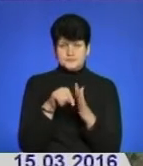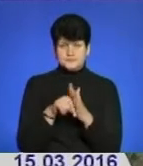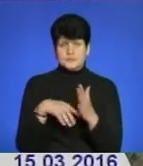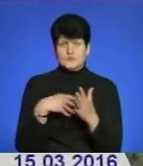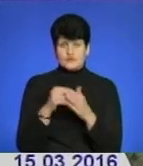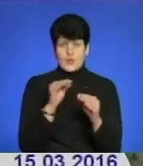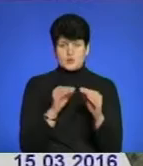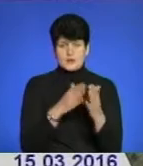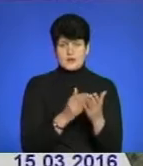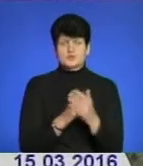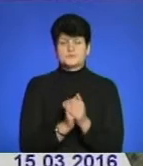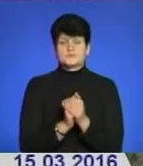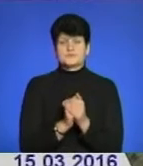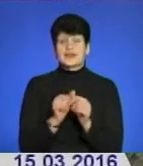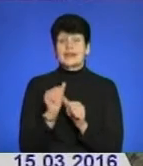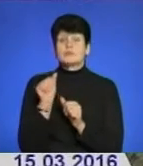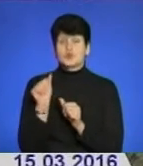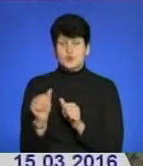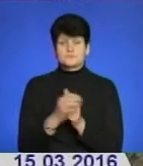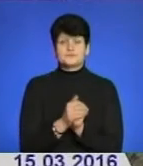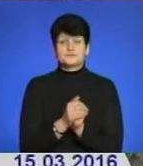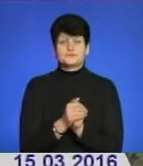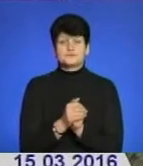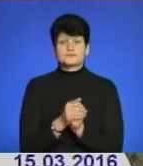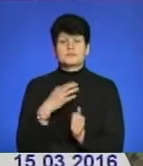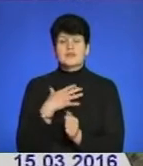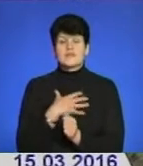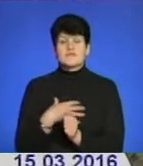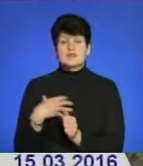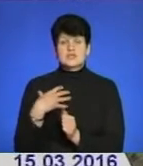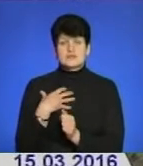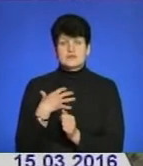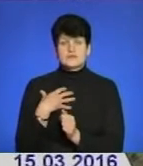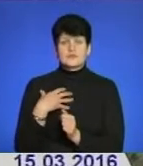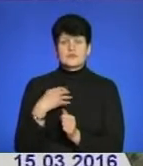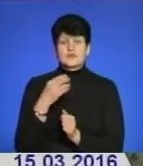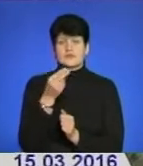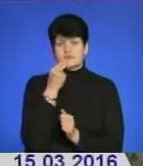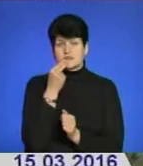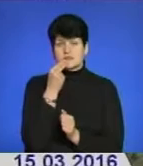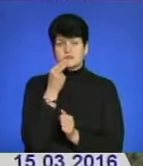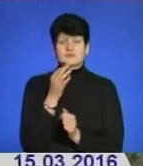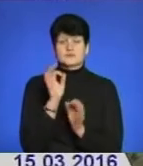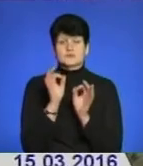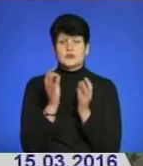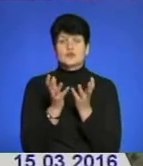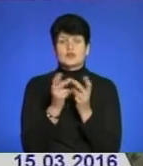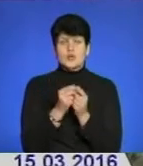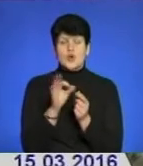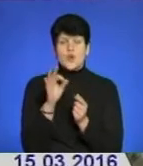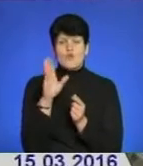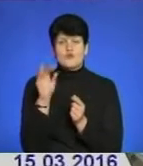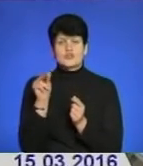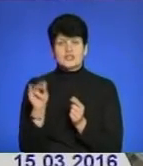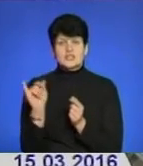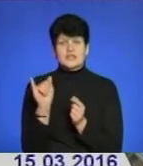своєму складу. Крім того, важливо вживати достатню кількість овочів і фруктів. Це може